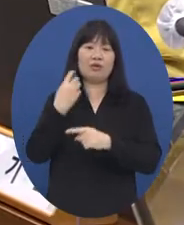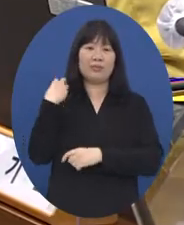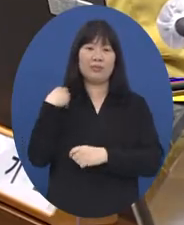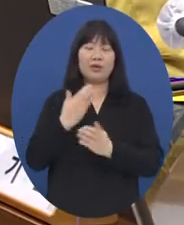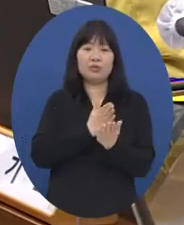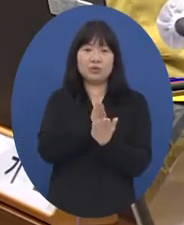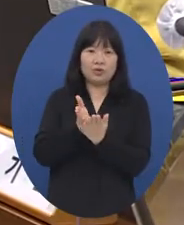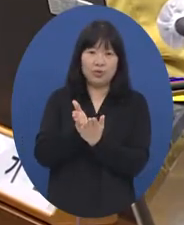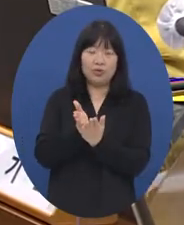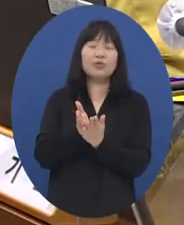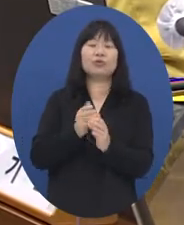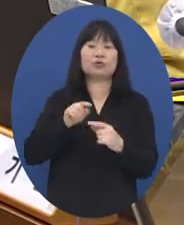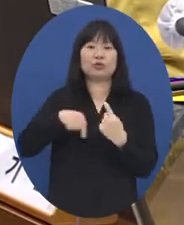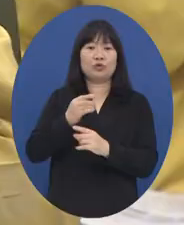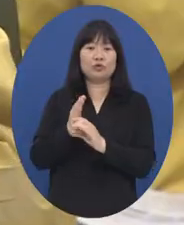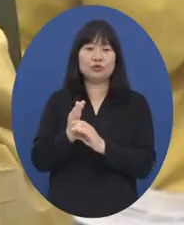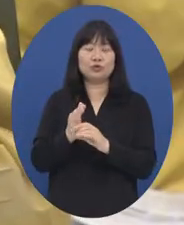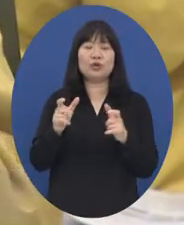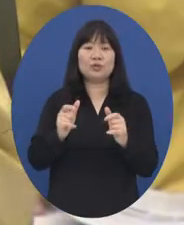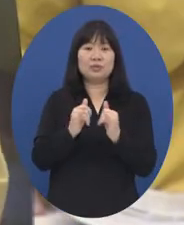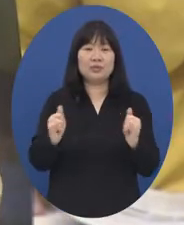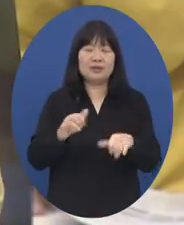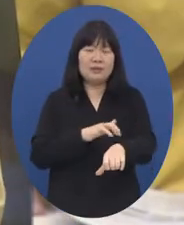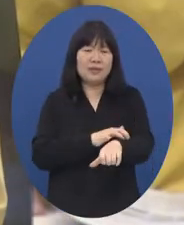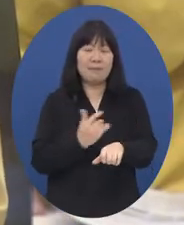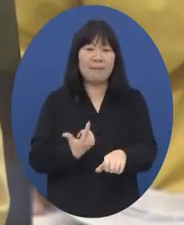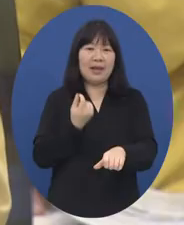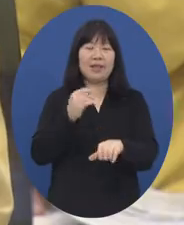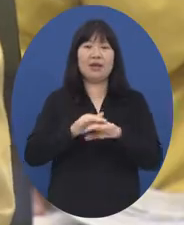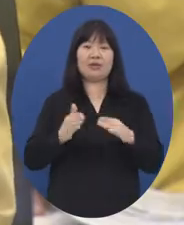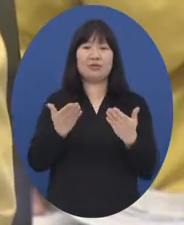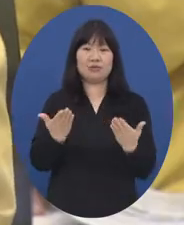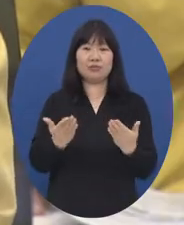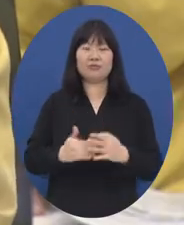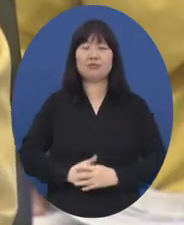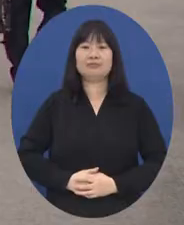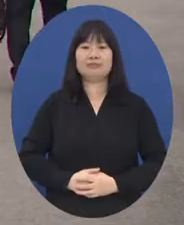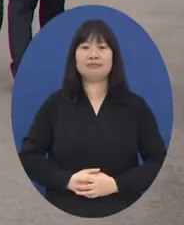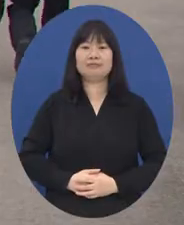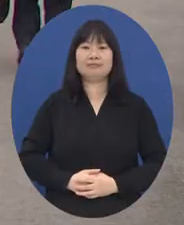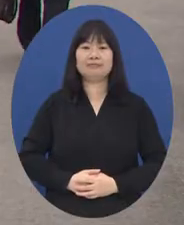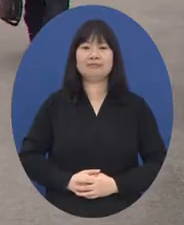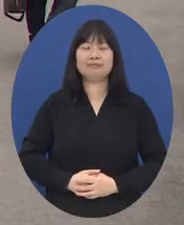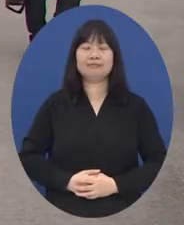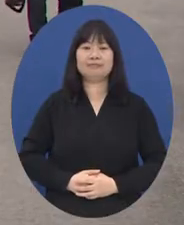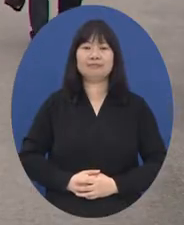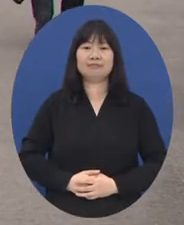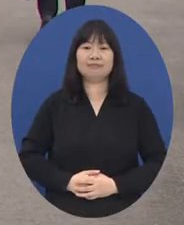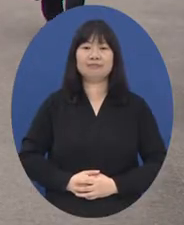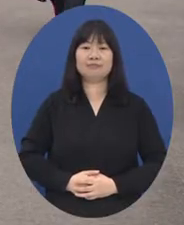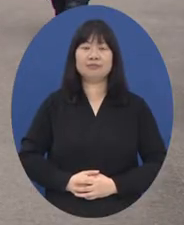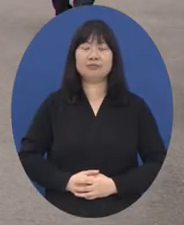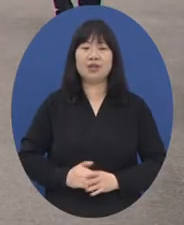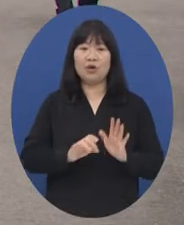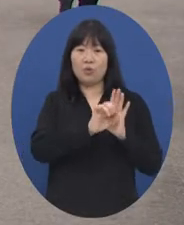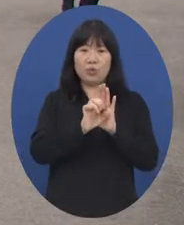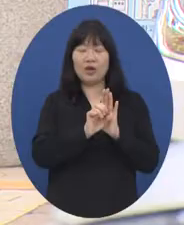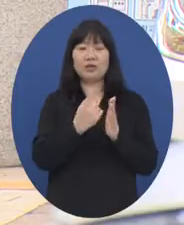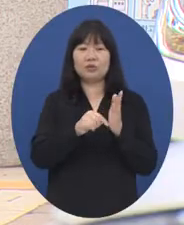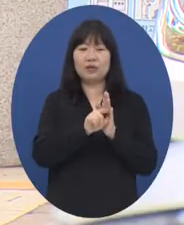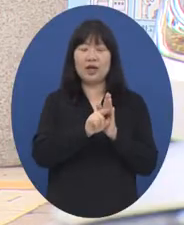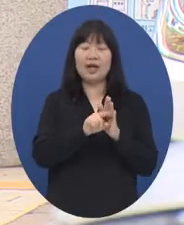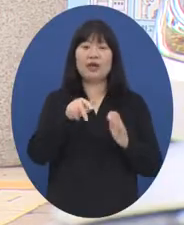분야별 상황반 운영으로 도민 불편 사항에 즉각적으로 대응할 수 있도록 했습니다. 코로나19 대응을 위해 중대본과